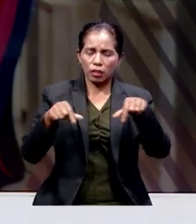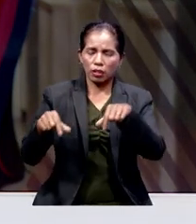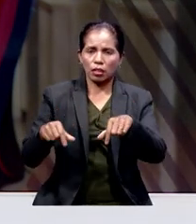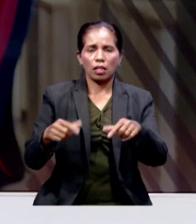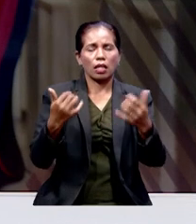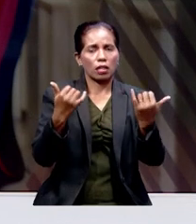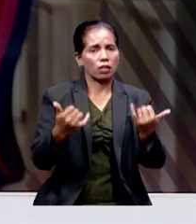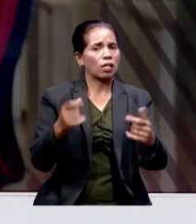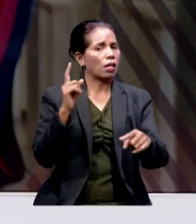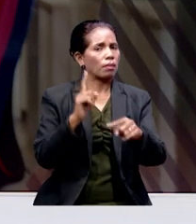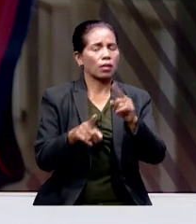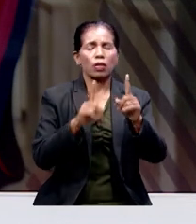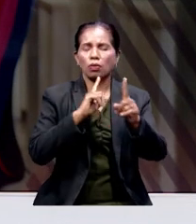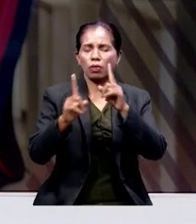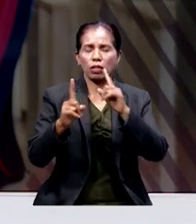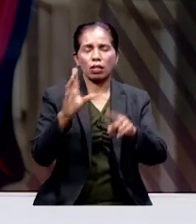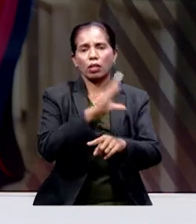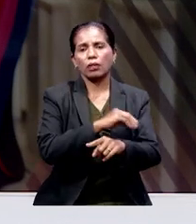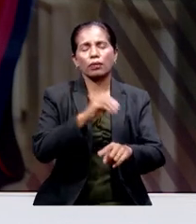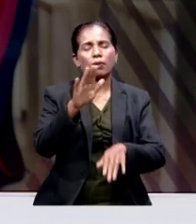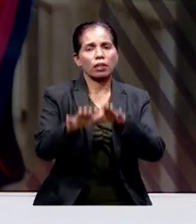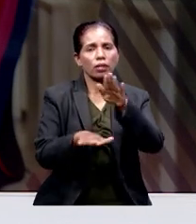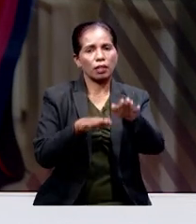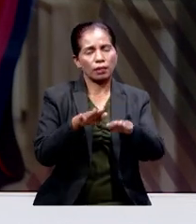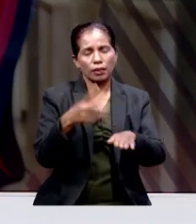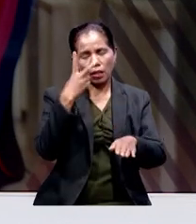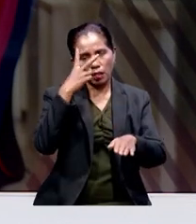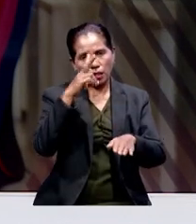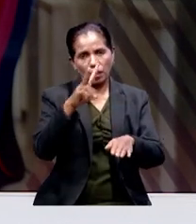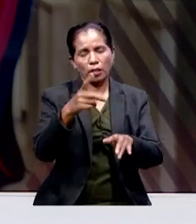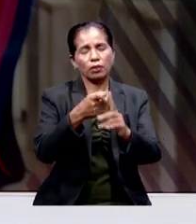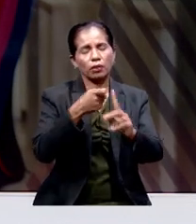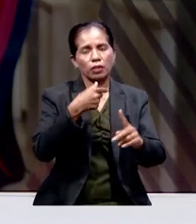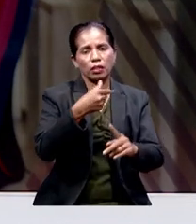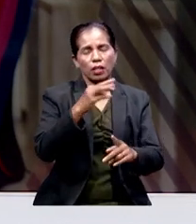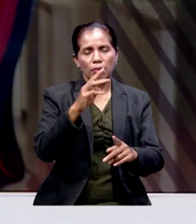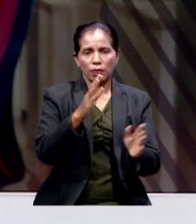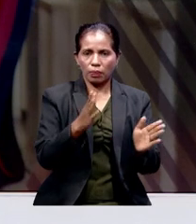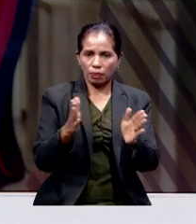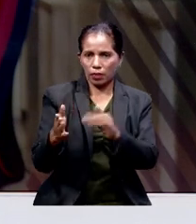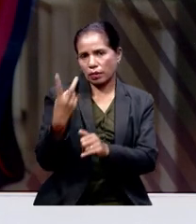ato kualia nolao. Tirmai akompanyi reportase ngida ne BGMN preparona.